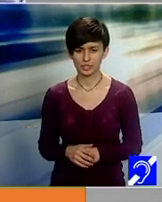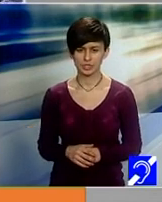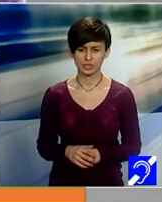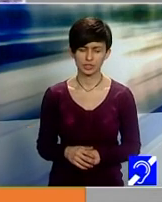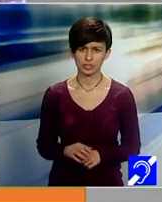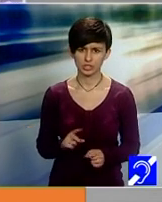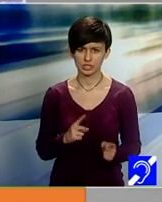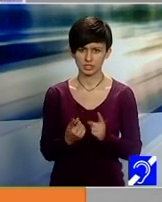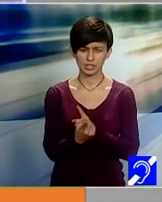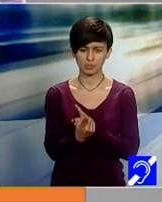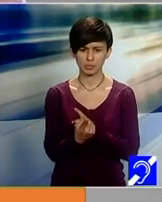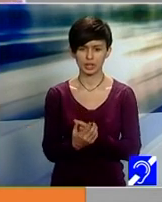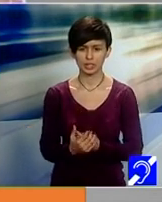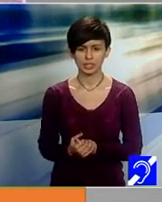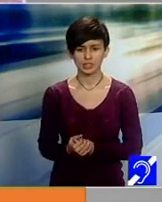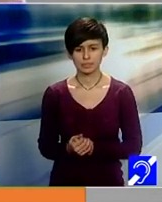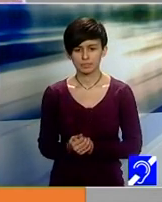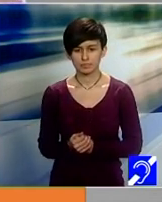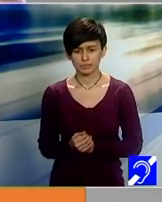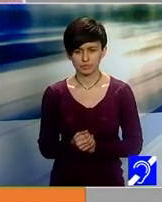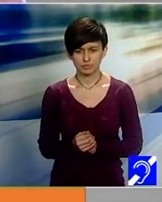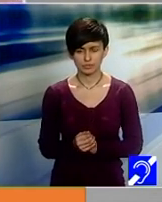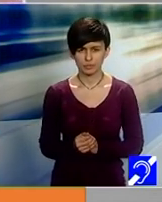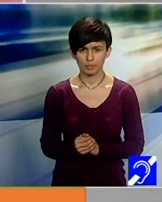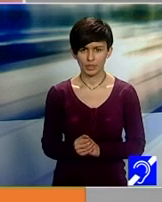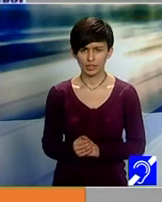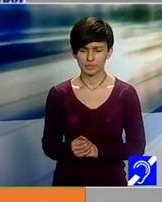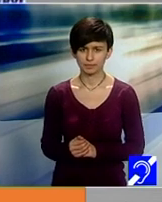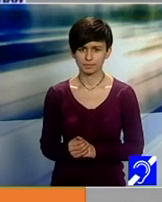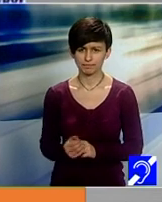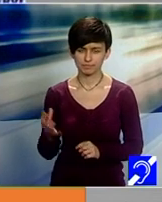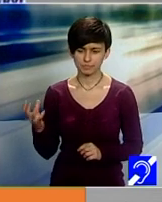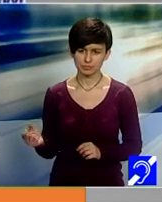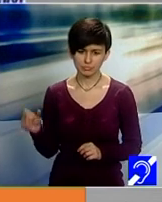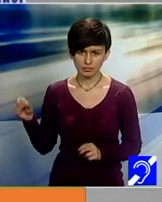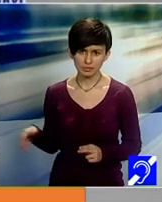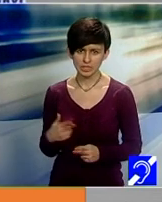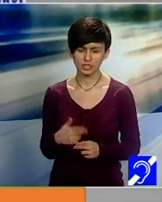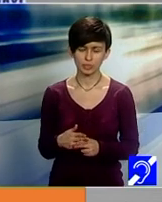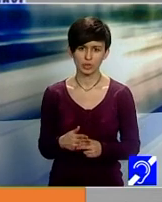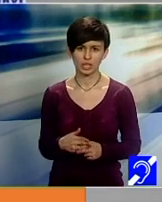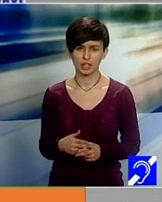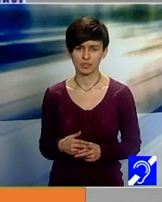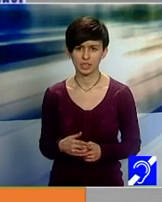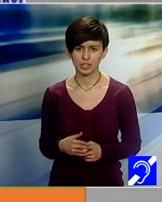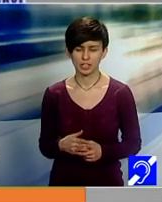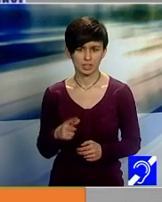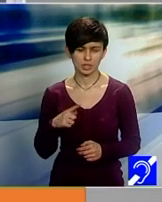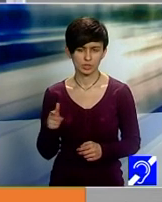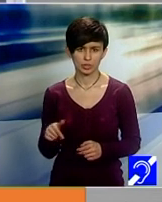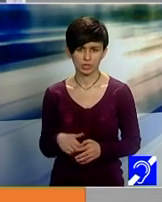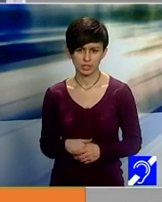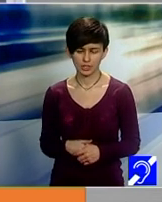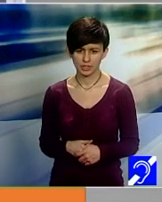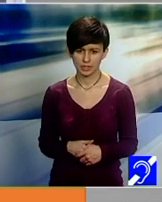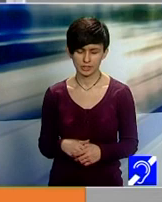absolut inacceptabil pentru noi. Despre ce bolnav vorbim? Pentru ce afecțiuni? Vorbim de